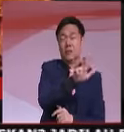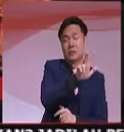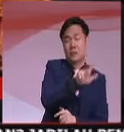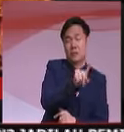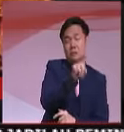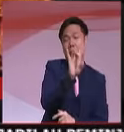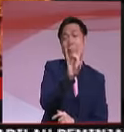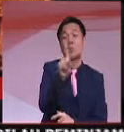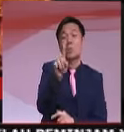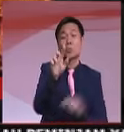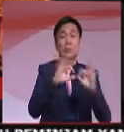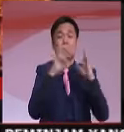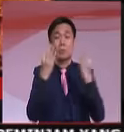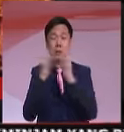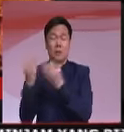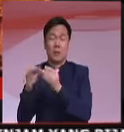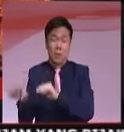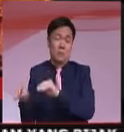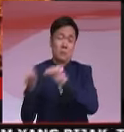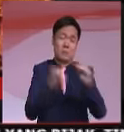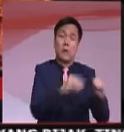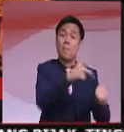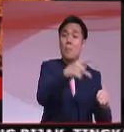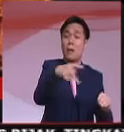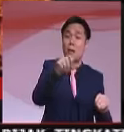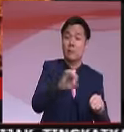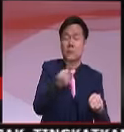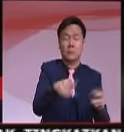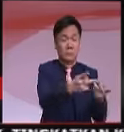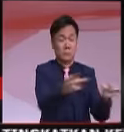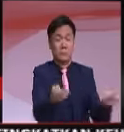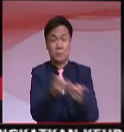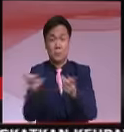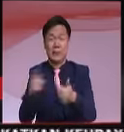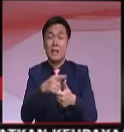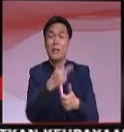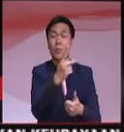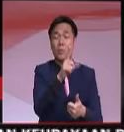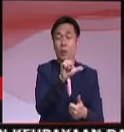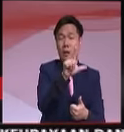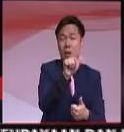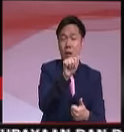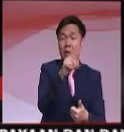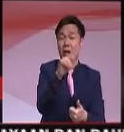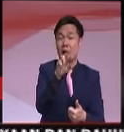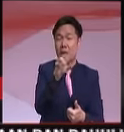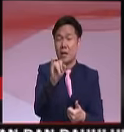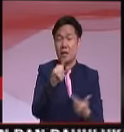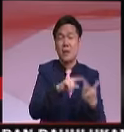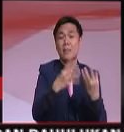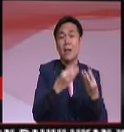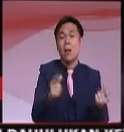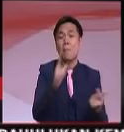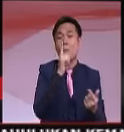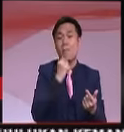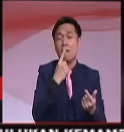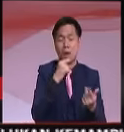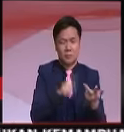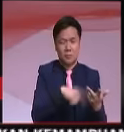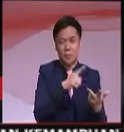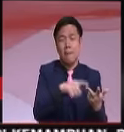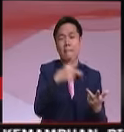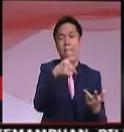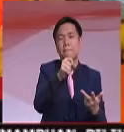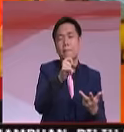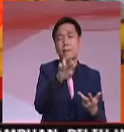dipindahkan ke 12 TPS di tiga jajahan yaitu connect Roy Tanah Merah dan pasir mas gue